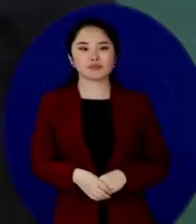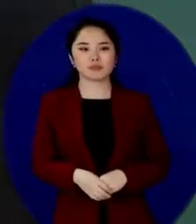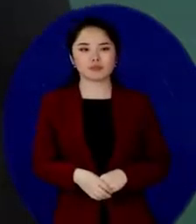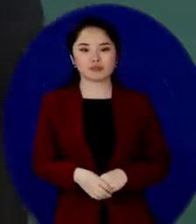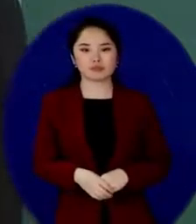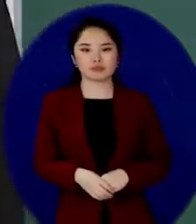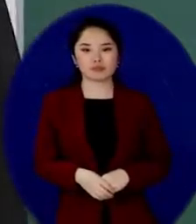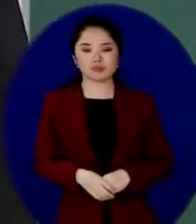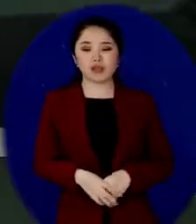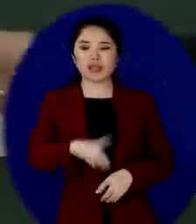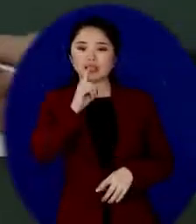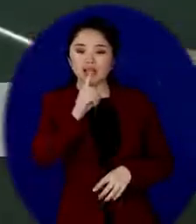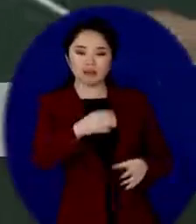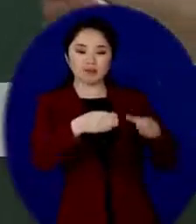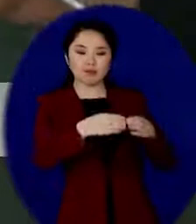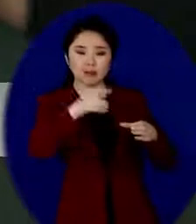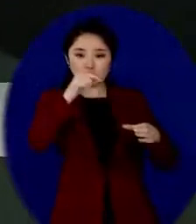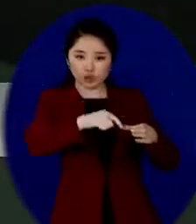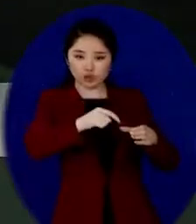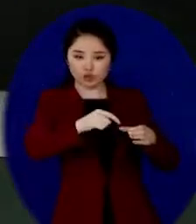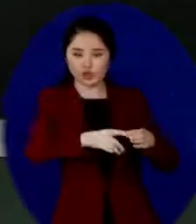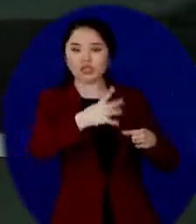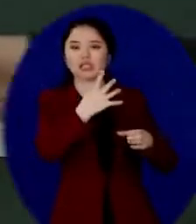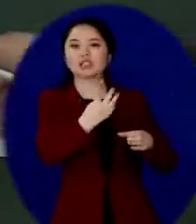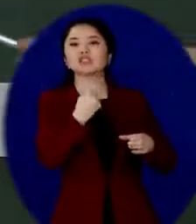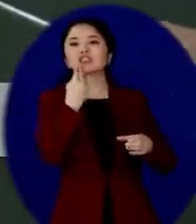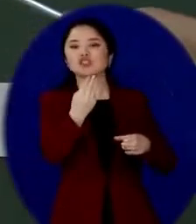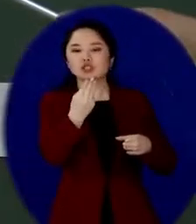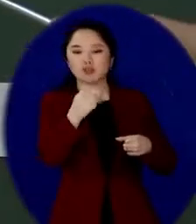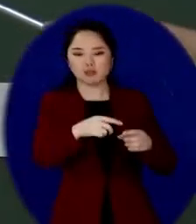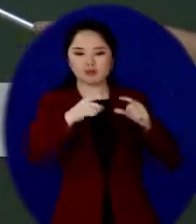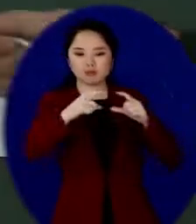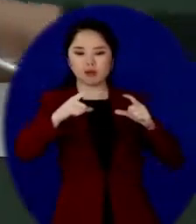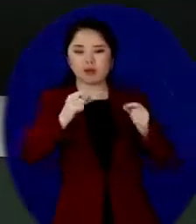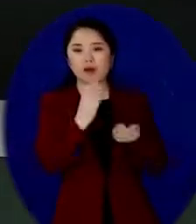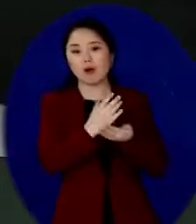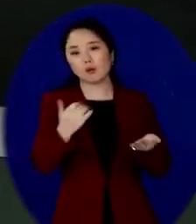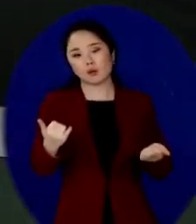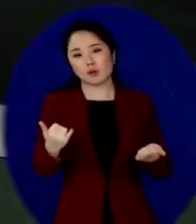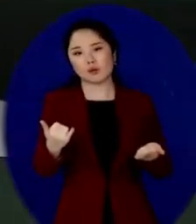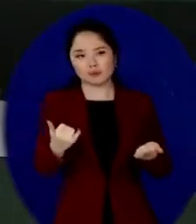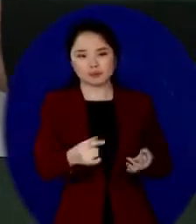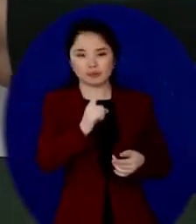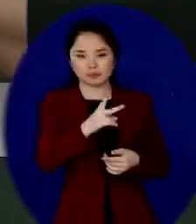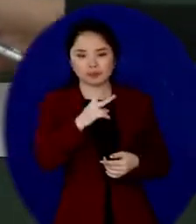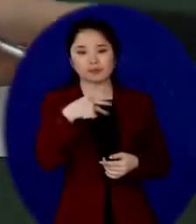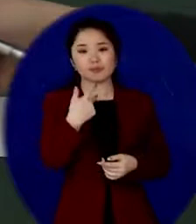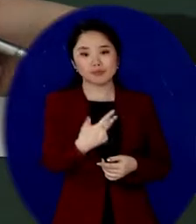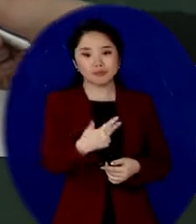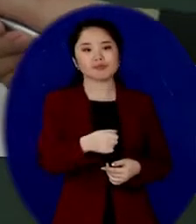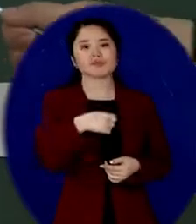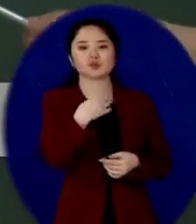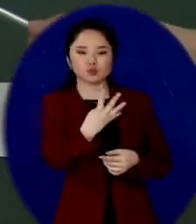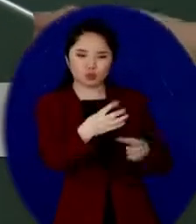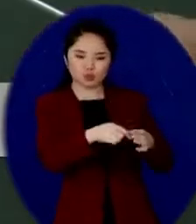За 1 багцад хідэн хавтан байна вэ? 1, 2,